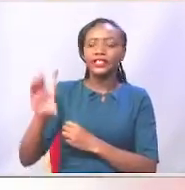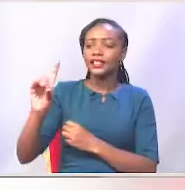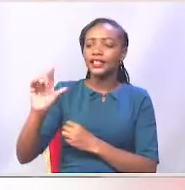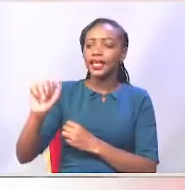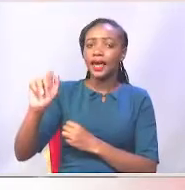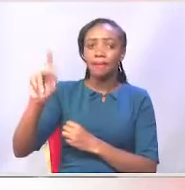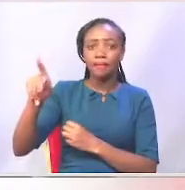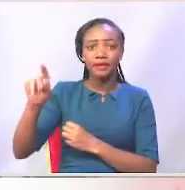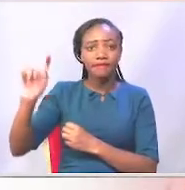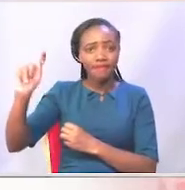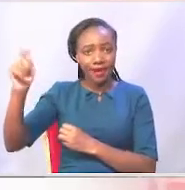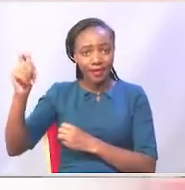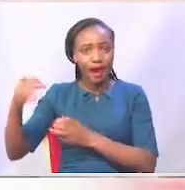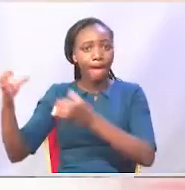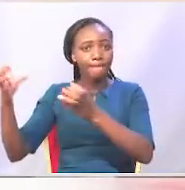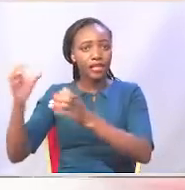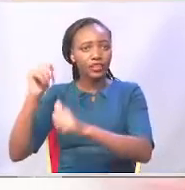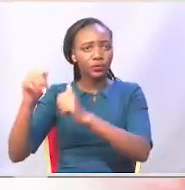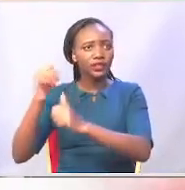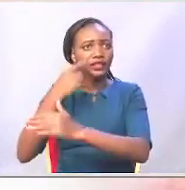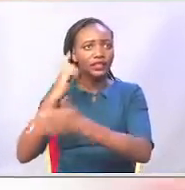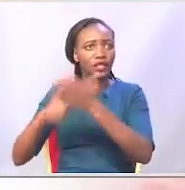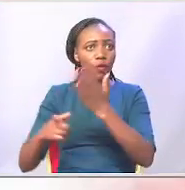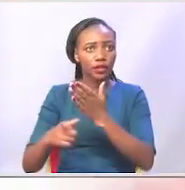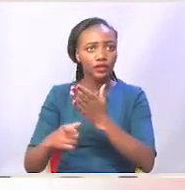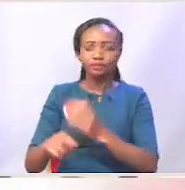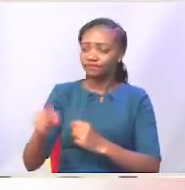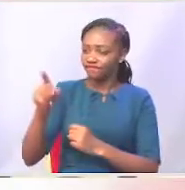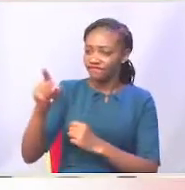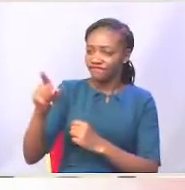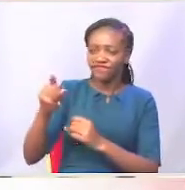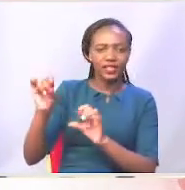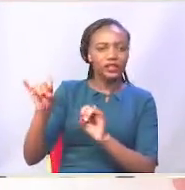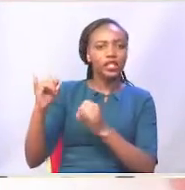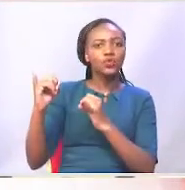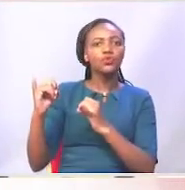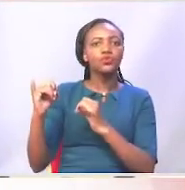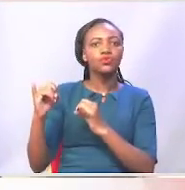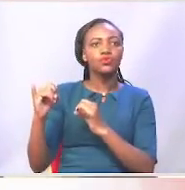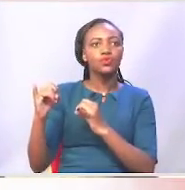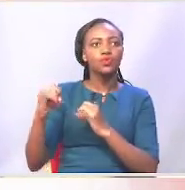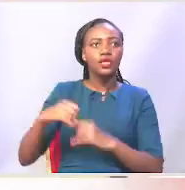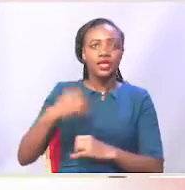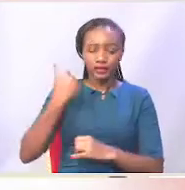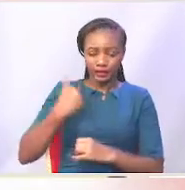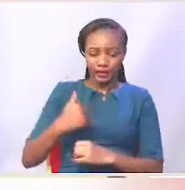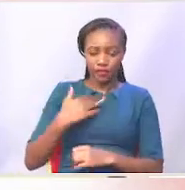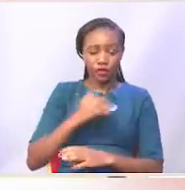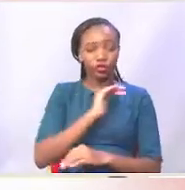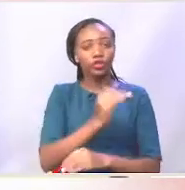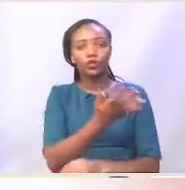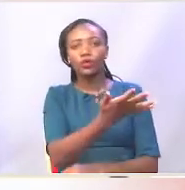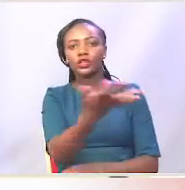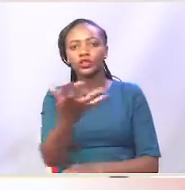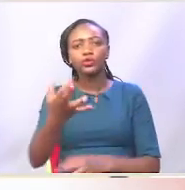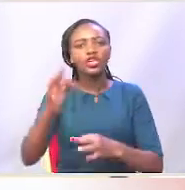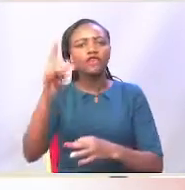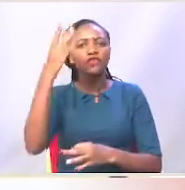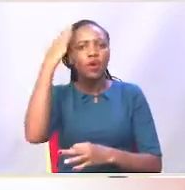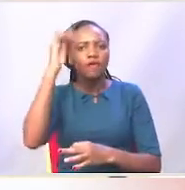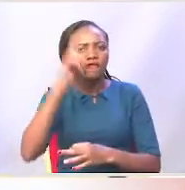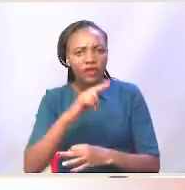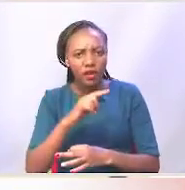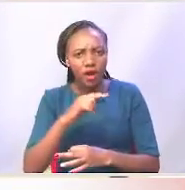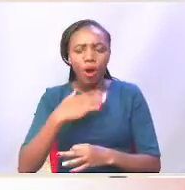Kenya, ambacho sasa wanasema kimepewa sura mpya ya kitaifa. Ninawaomba kama mnatambua yafaa tuende